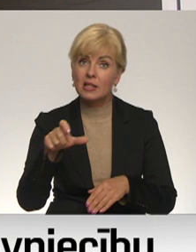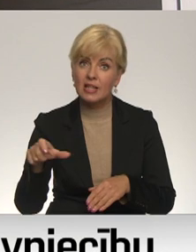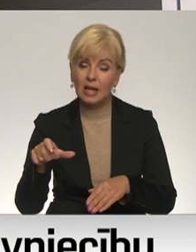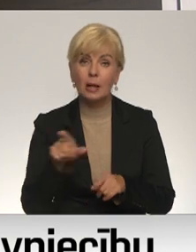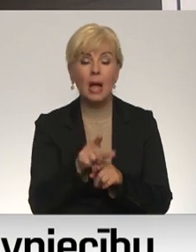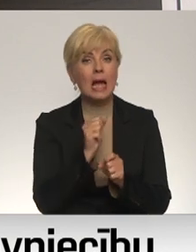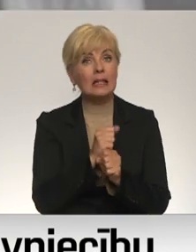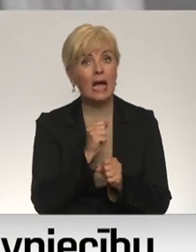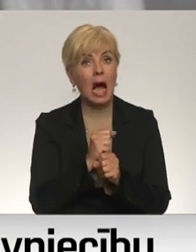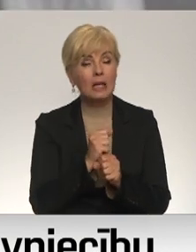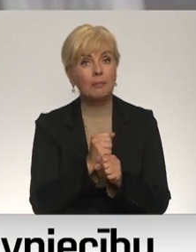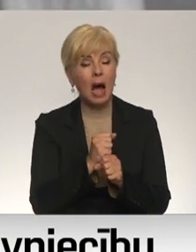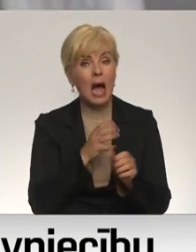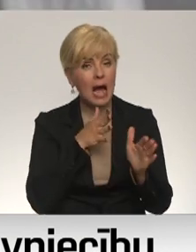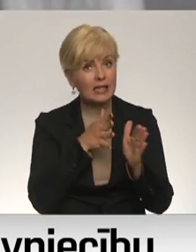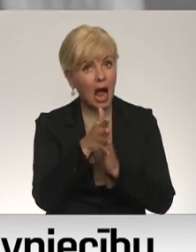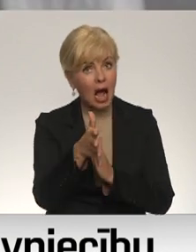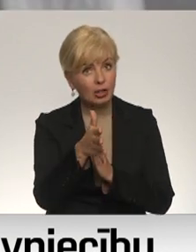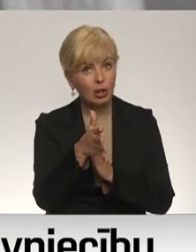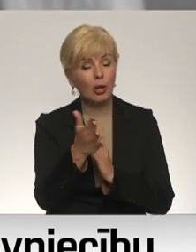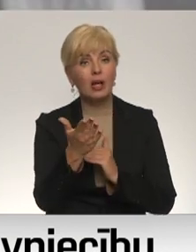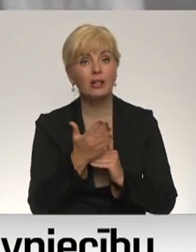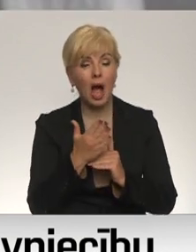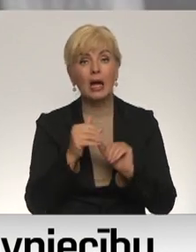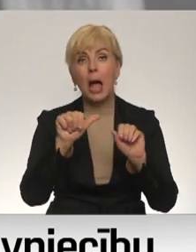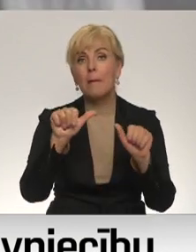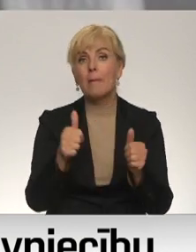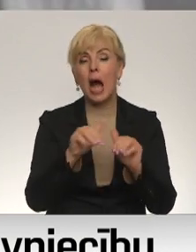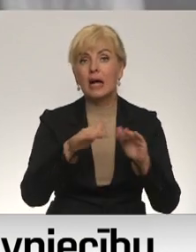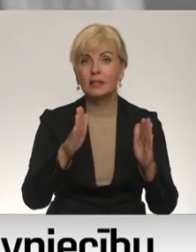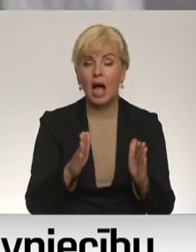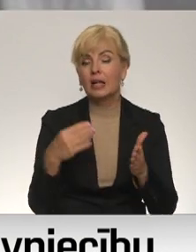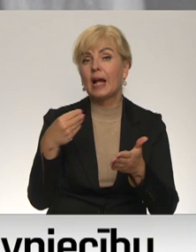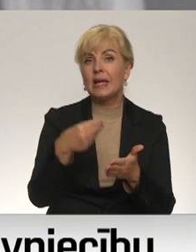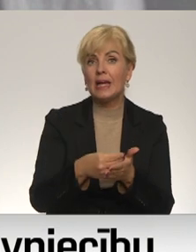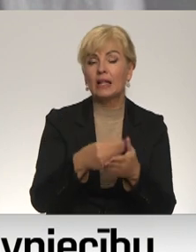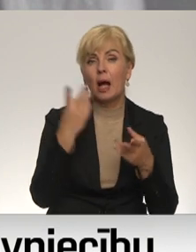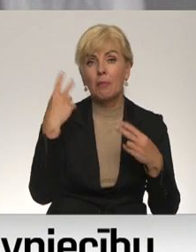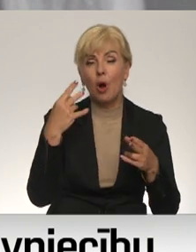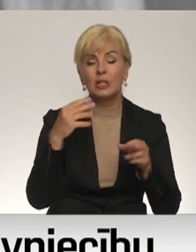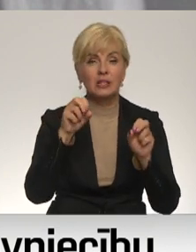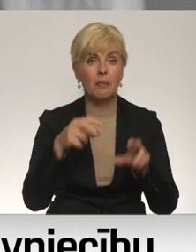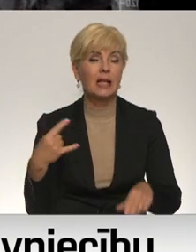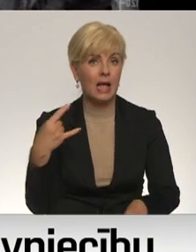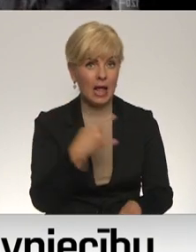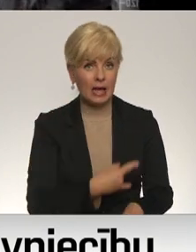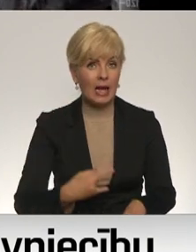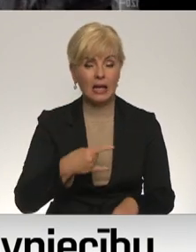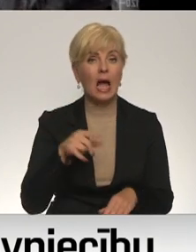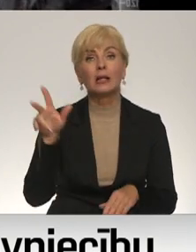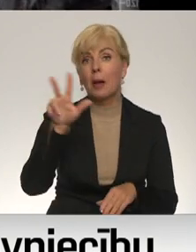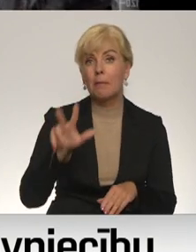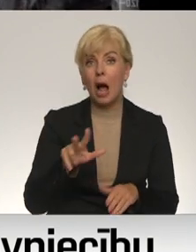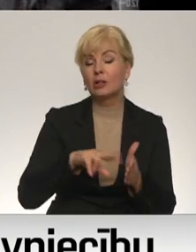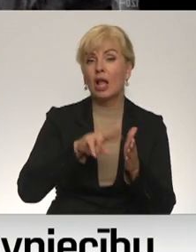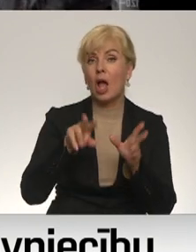piemēram darbā radiologiem palīgā nāk mākslīgais intelekts un iegādāta modernākā rentgena iekārta Baltijā, kas ļauj